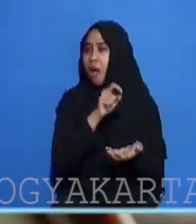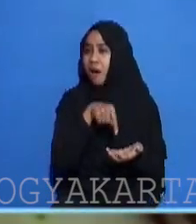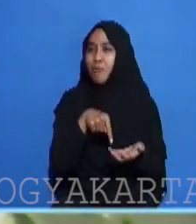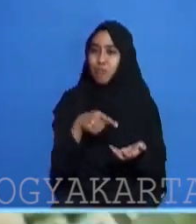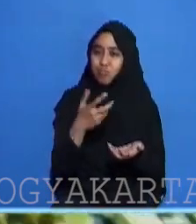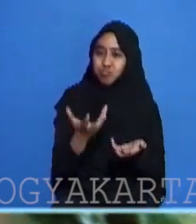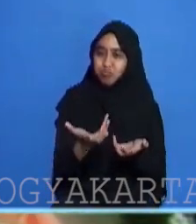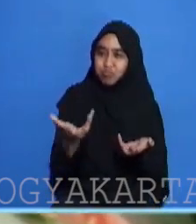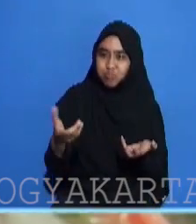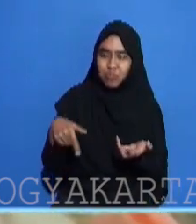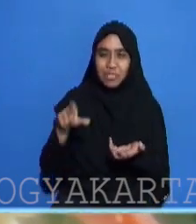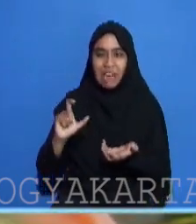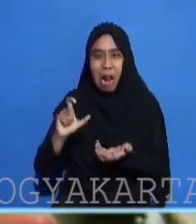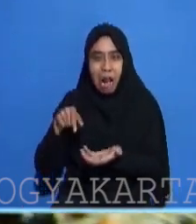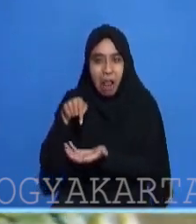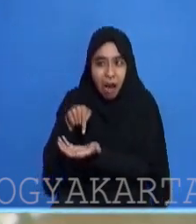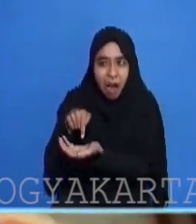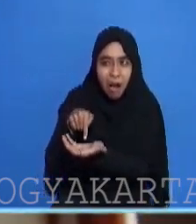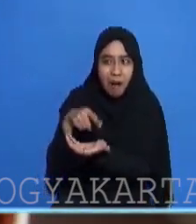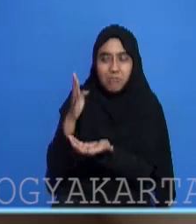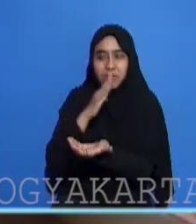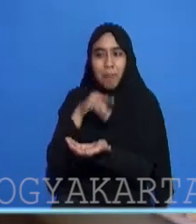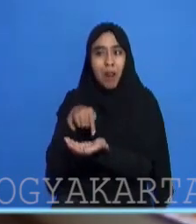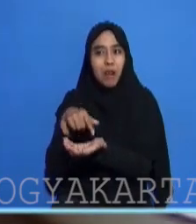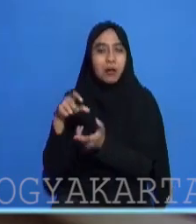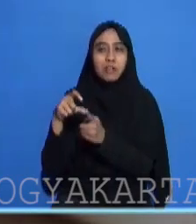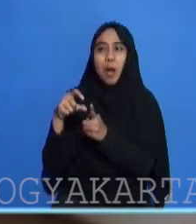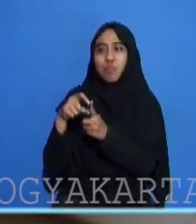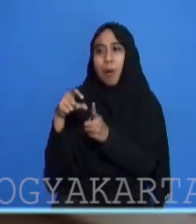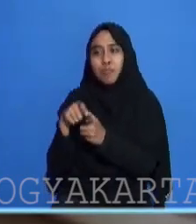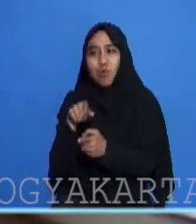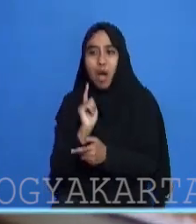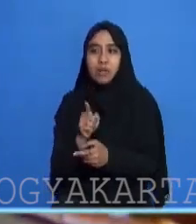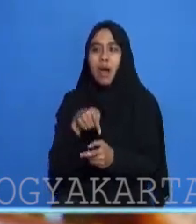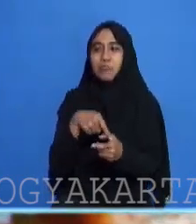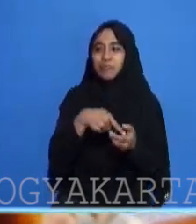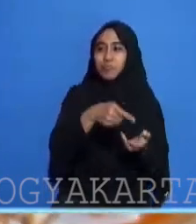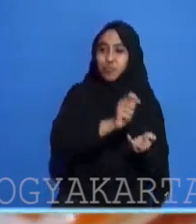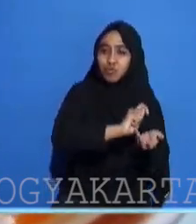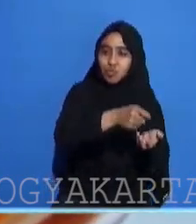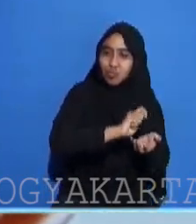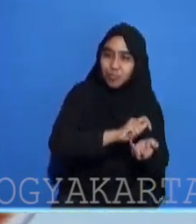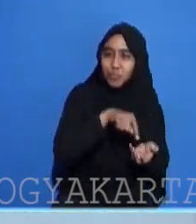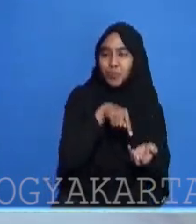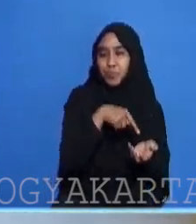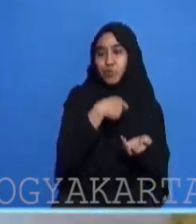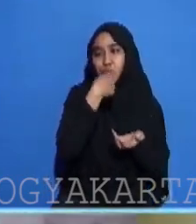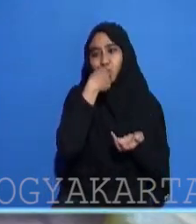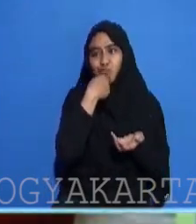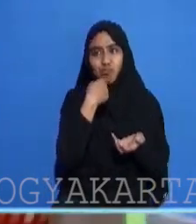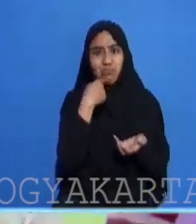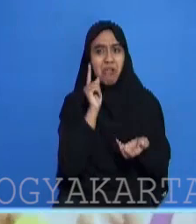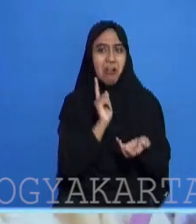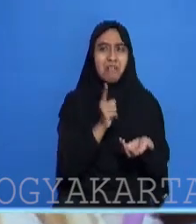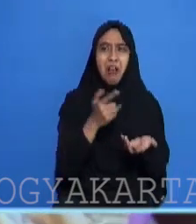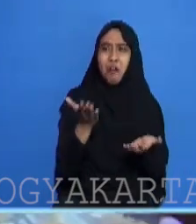lagi cakalang sambal dabu-dabu. Ini patin dibikin sup. Nah, langsung aja marki